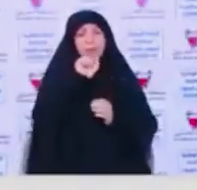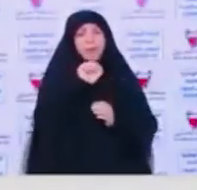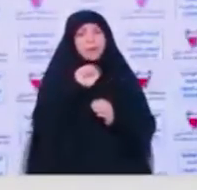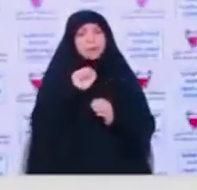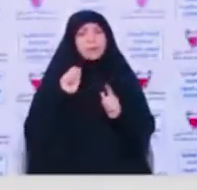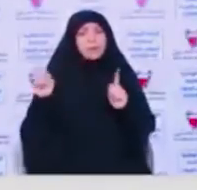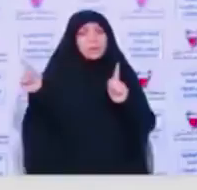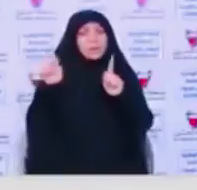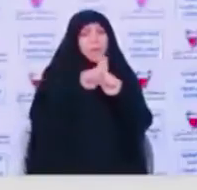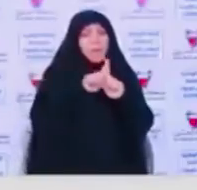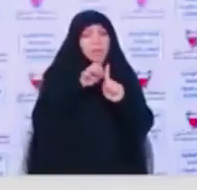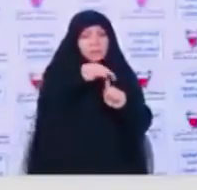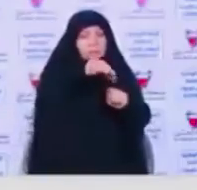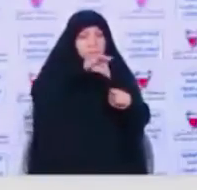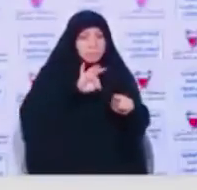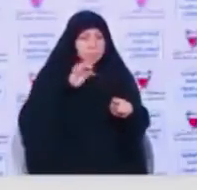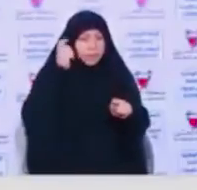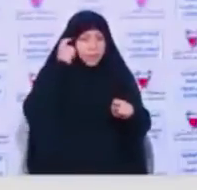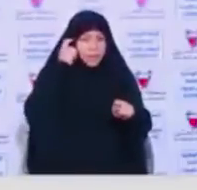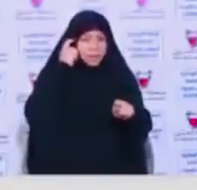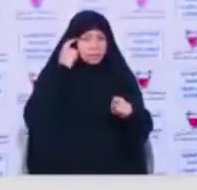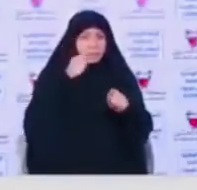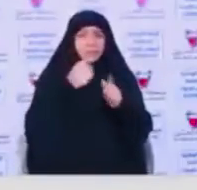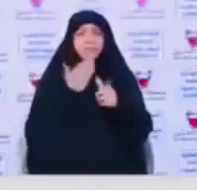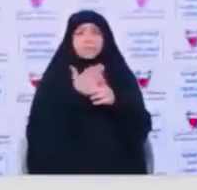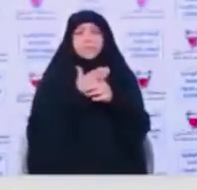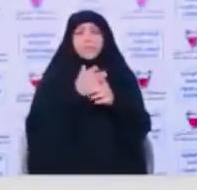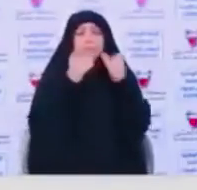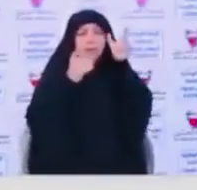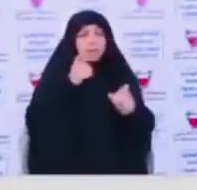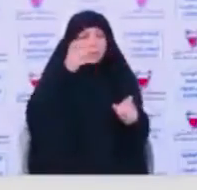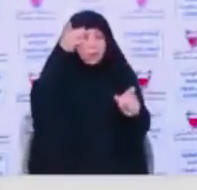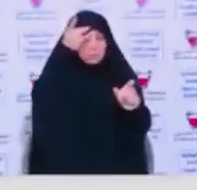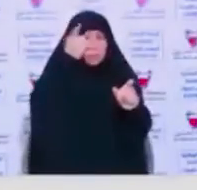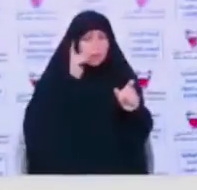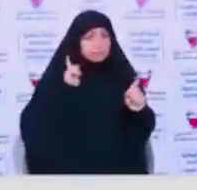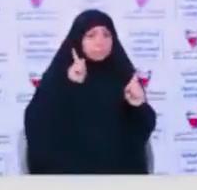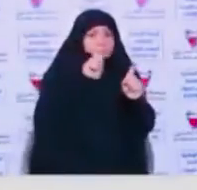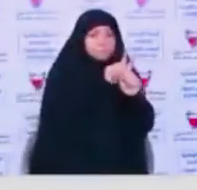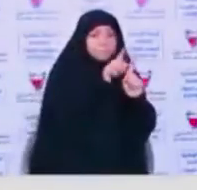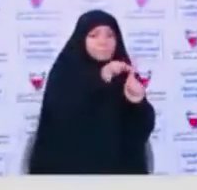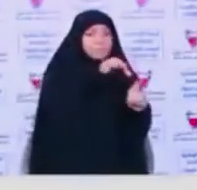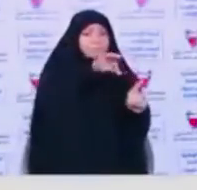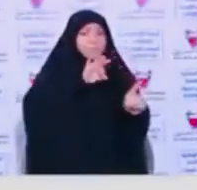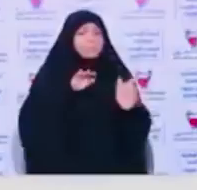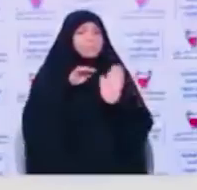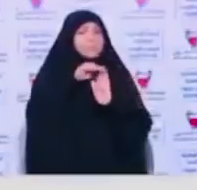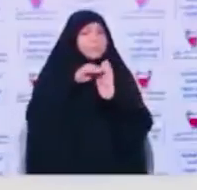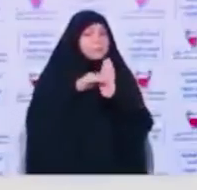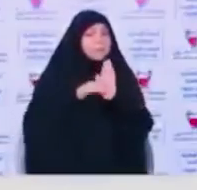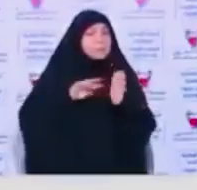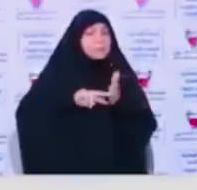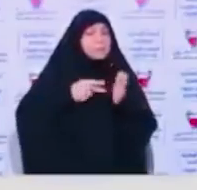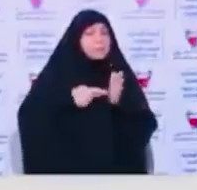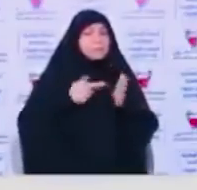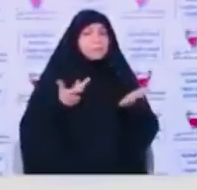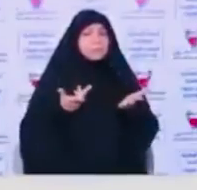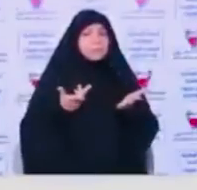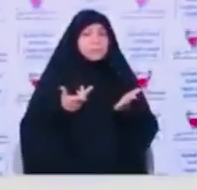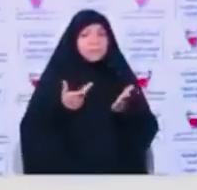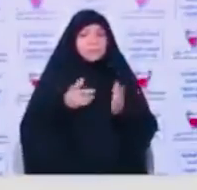المخالطين. شرحنا لكم تعريف المخالطين، تصنيفهم، الآلية اللي تتبع في